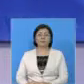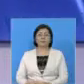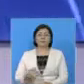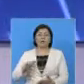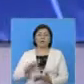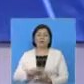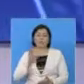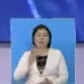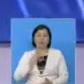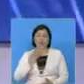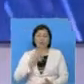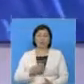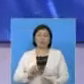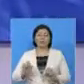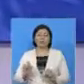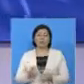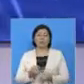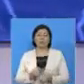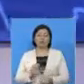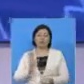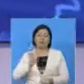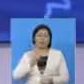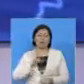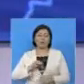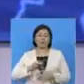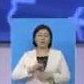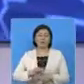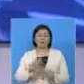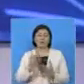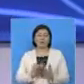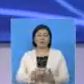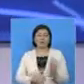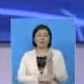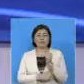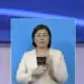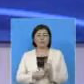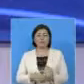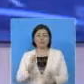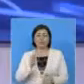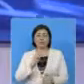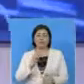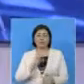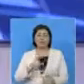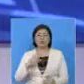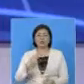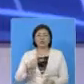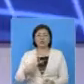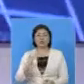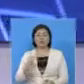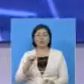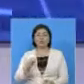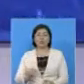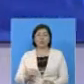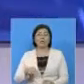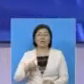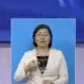қаланы жылумен және ыстық салқын сумен қамтамасыз етіп отырған коммуналдық мекеме қызметкерлерінің орташа жалақысы 122 000 теңге.